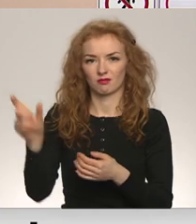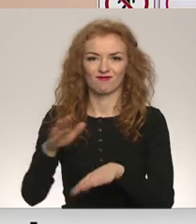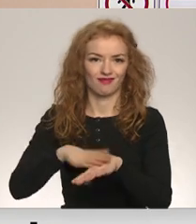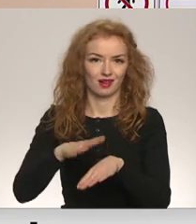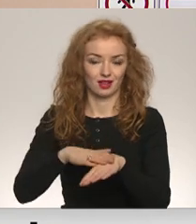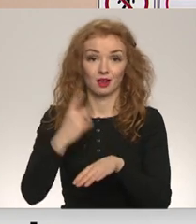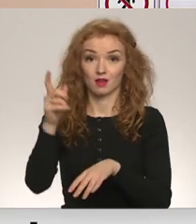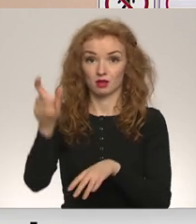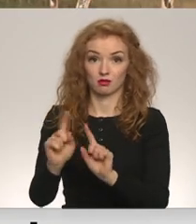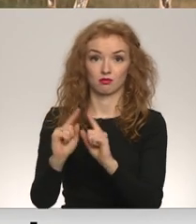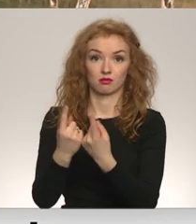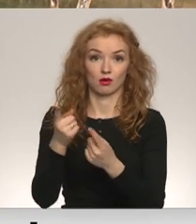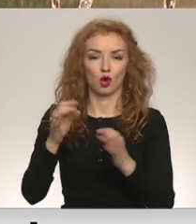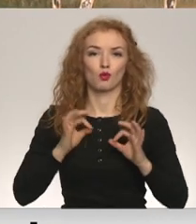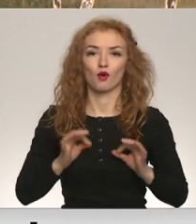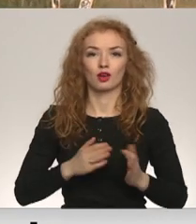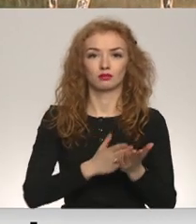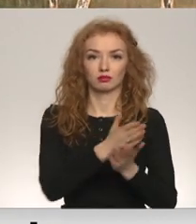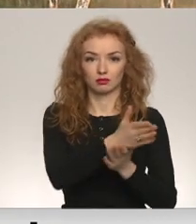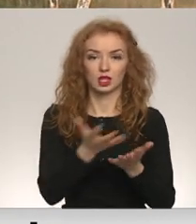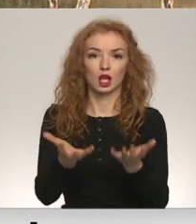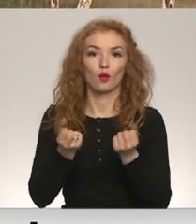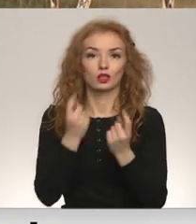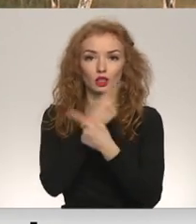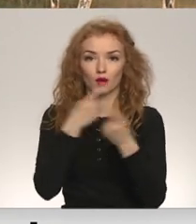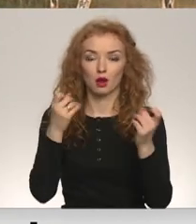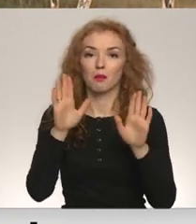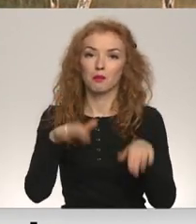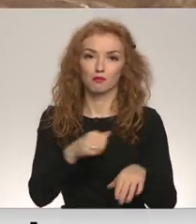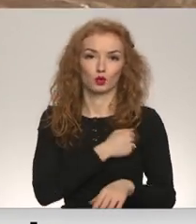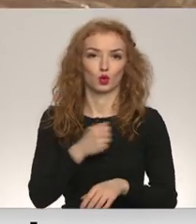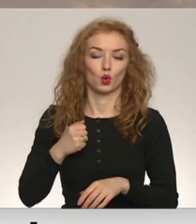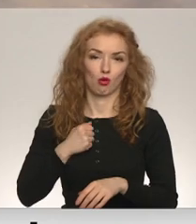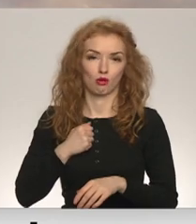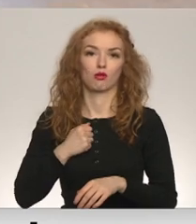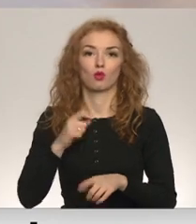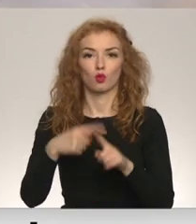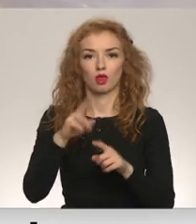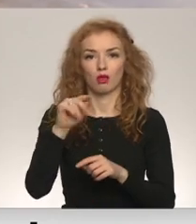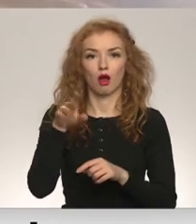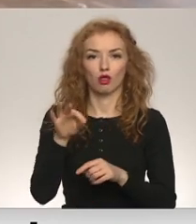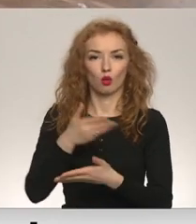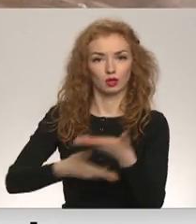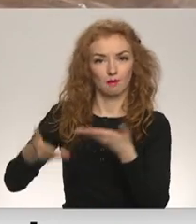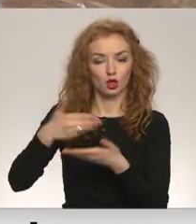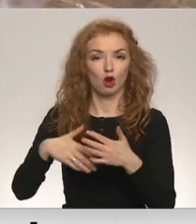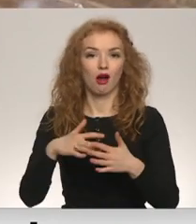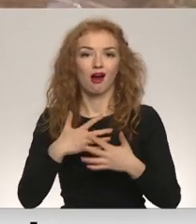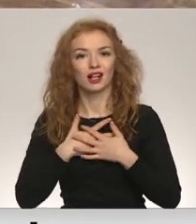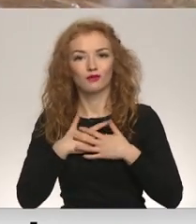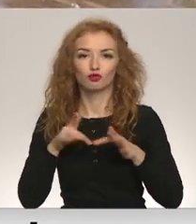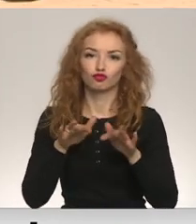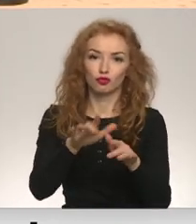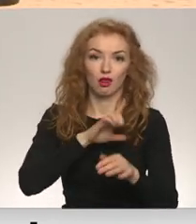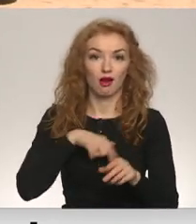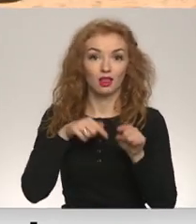Viens aizturētais savā profesionālā darbībā ieguvis informāciju par Nacionālo bruņoto spēku un NATO sabiedroto aktivitātēm Latvijā un